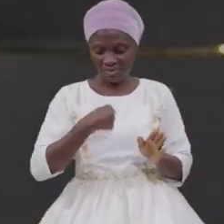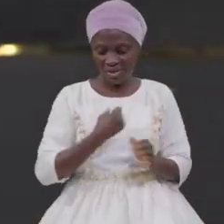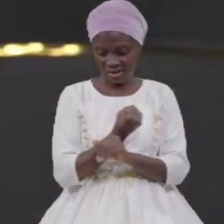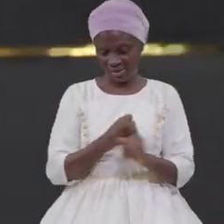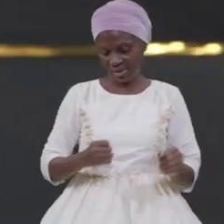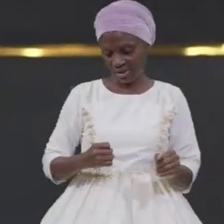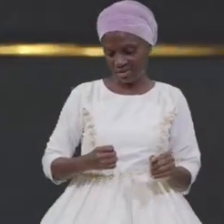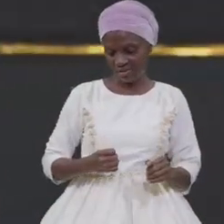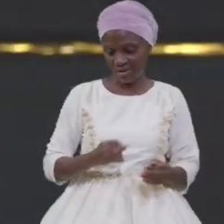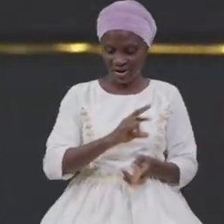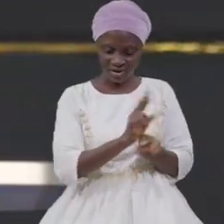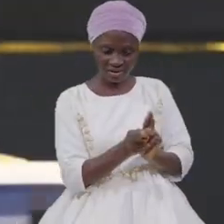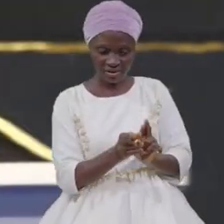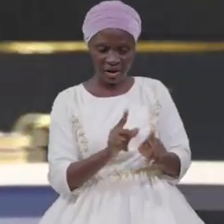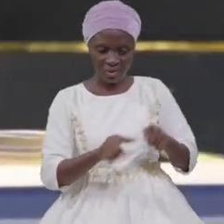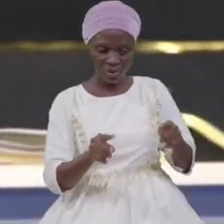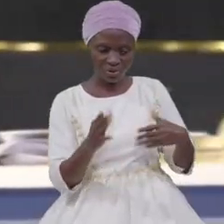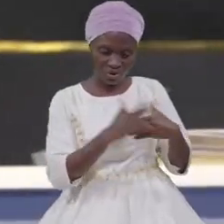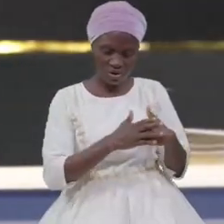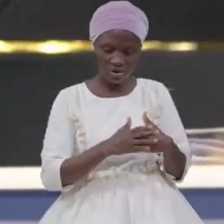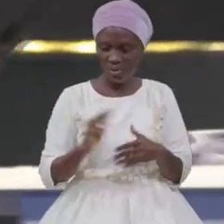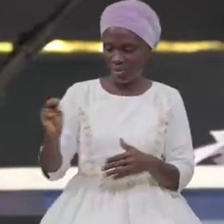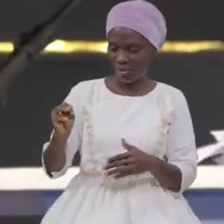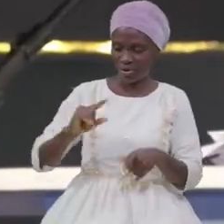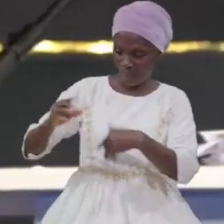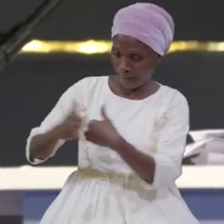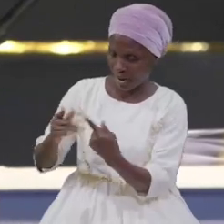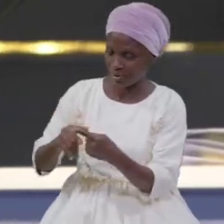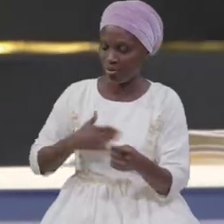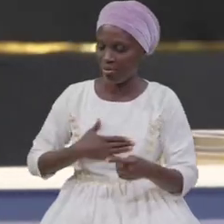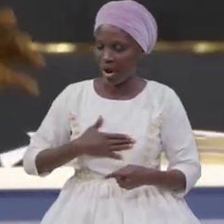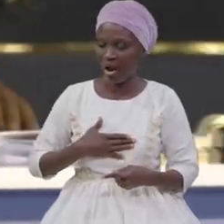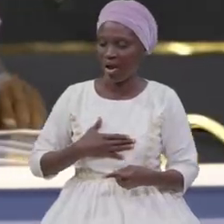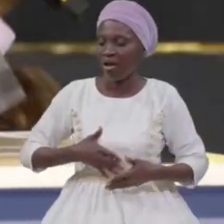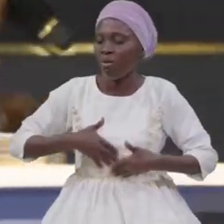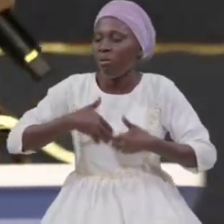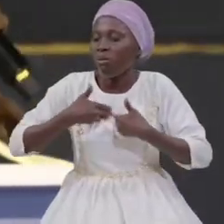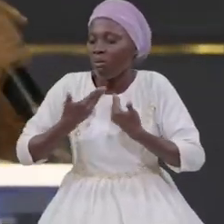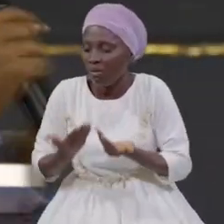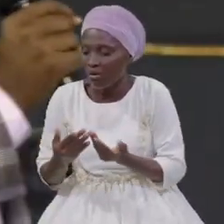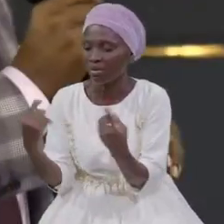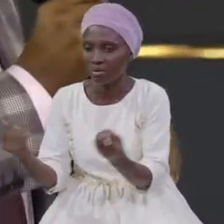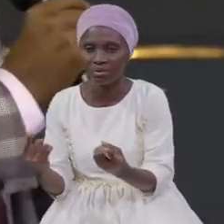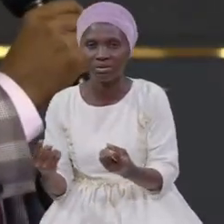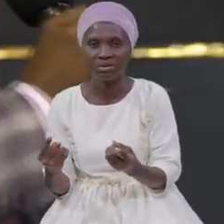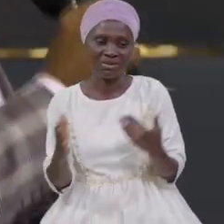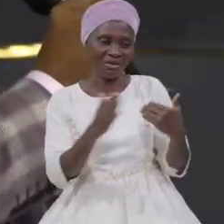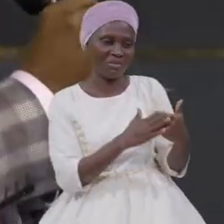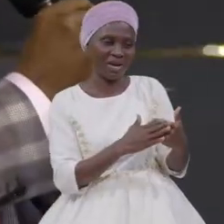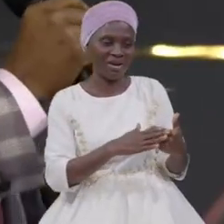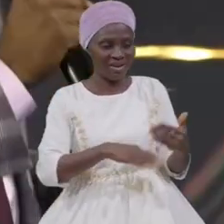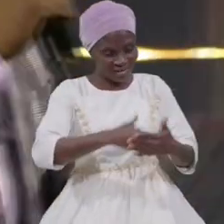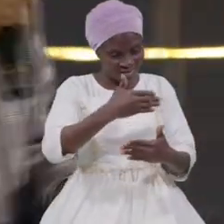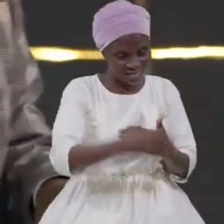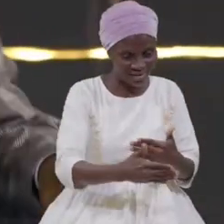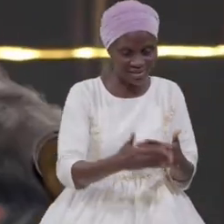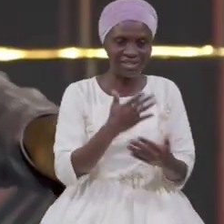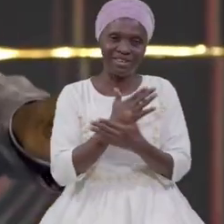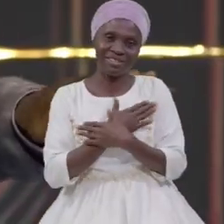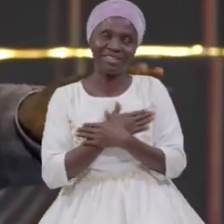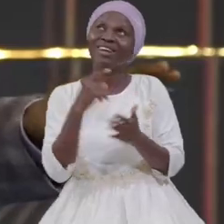lundi, je retourne encore dans mes vomissures et je reviens encore le dimanche suivant. Jésus, oh merci.